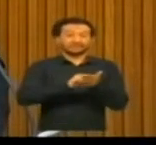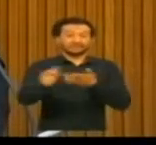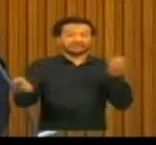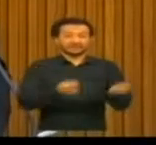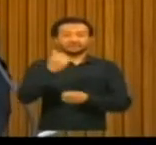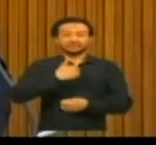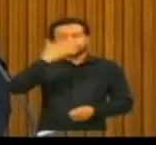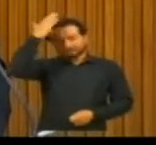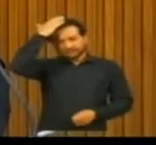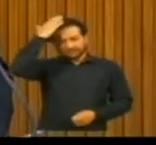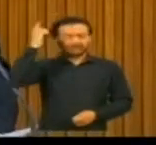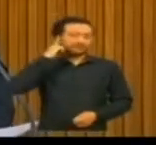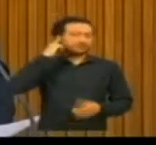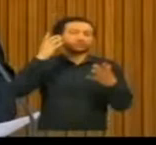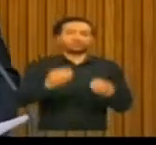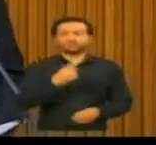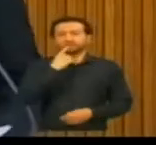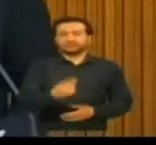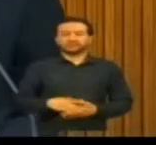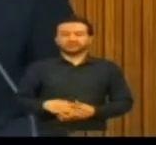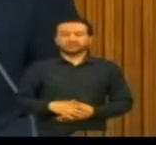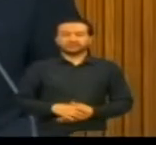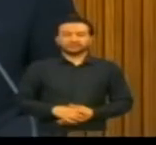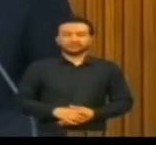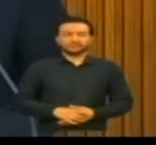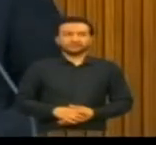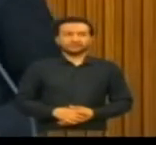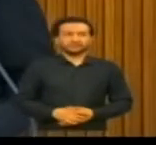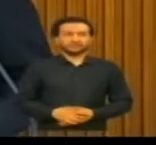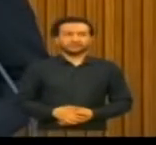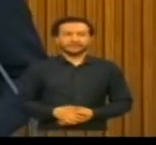benim başımın üstünde yeri vardır diyeceğiz.